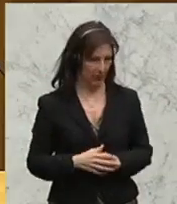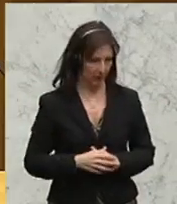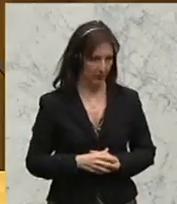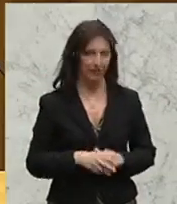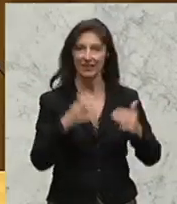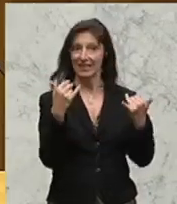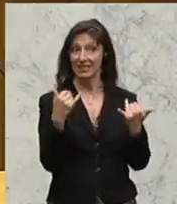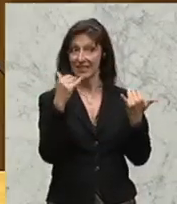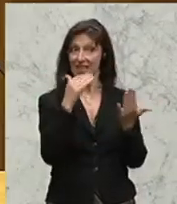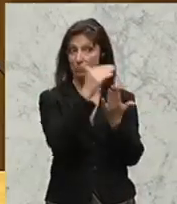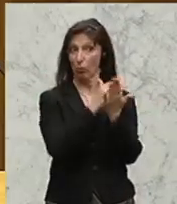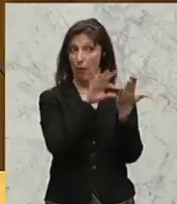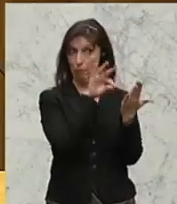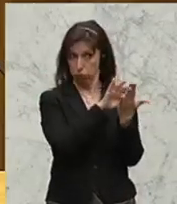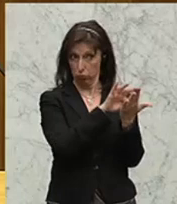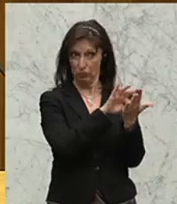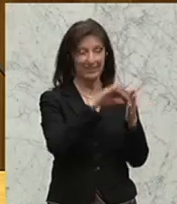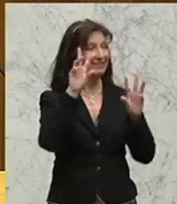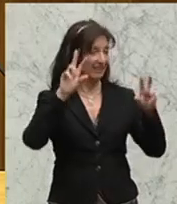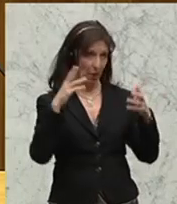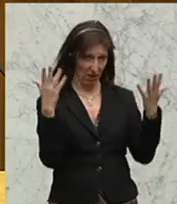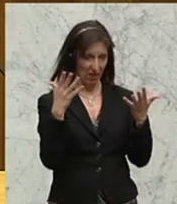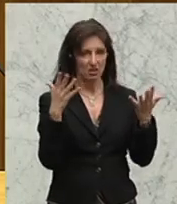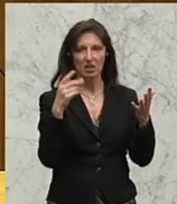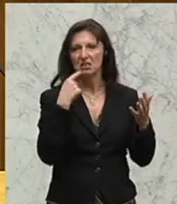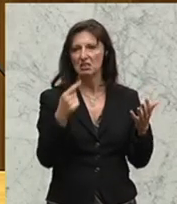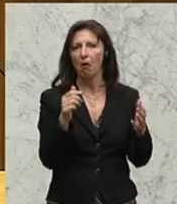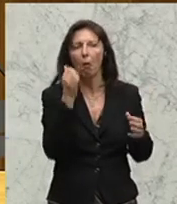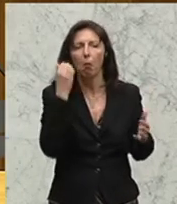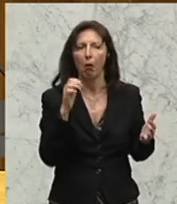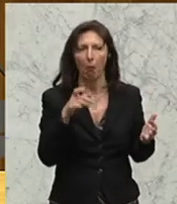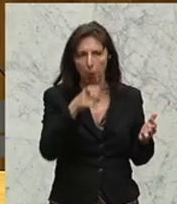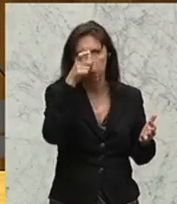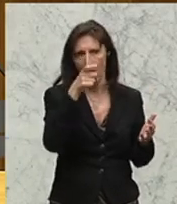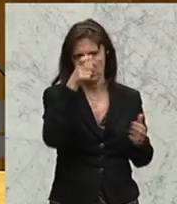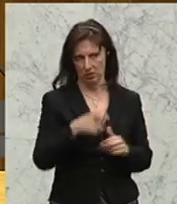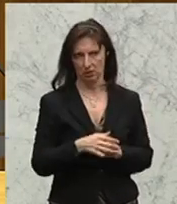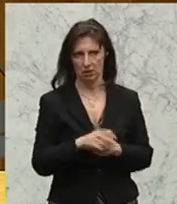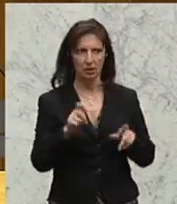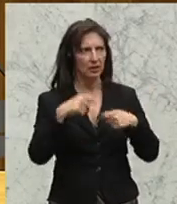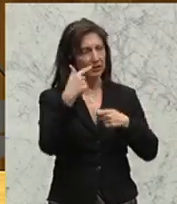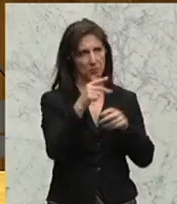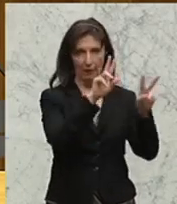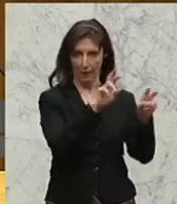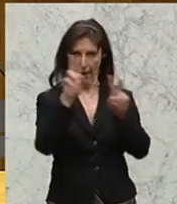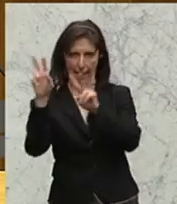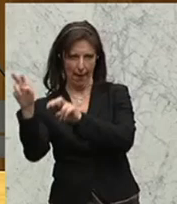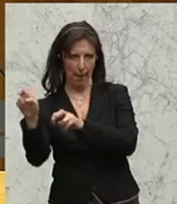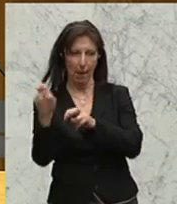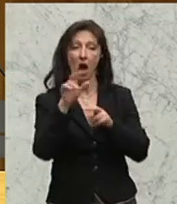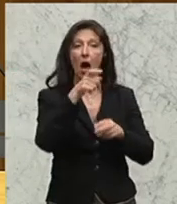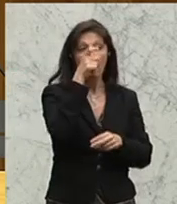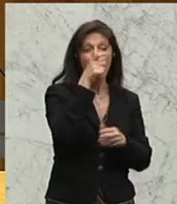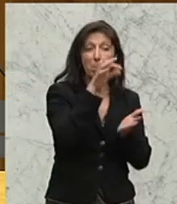diesem Tagesordnungspunkt geht es um Plastik, grob zusammengefasst. Wir haben hier zwei Themenbereiche, nämlich zum einen